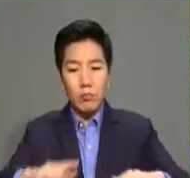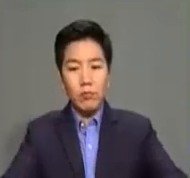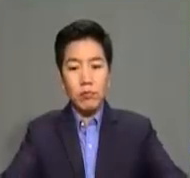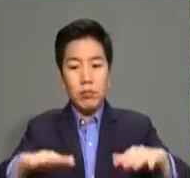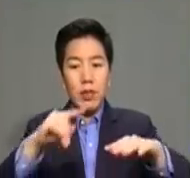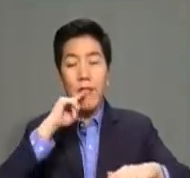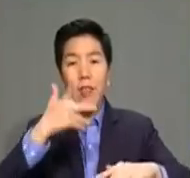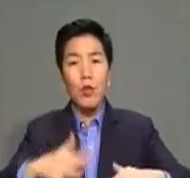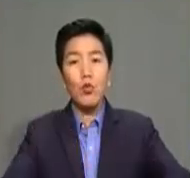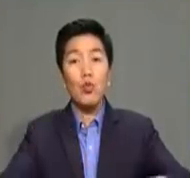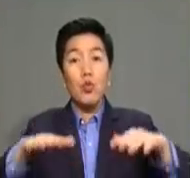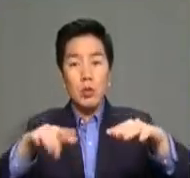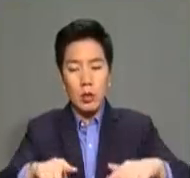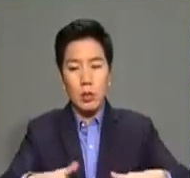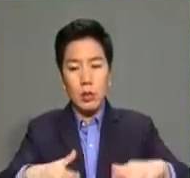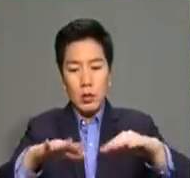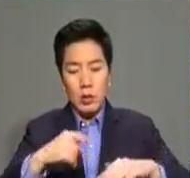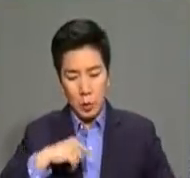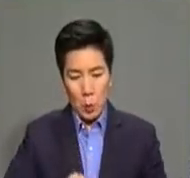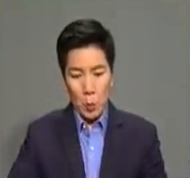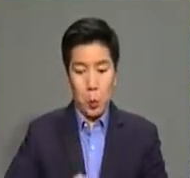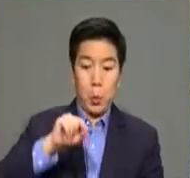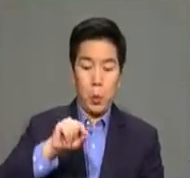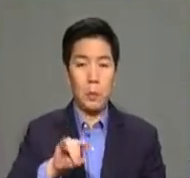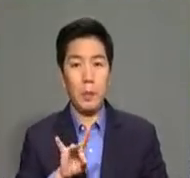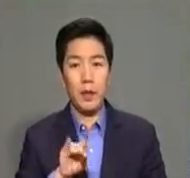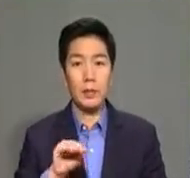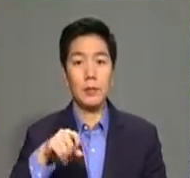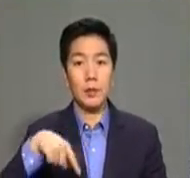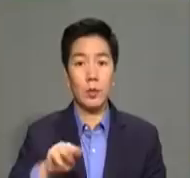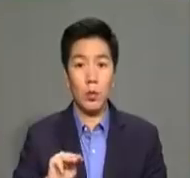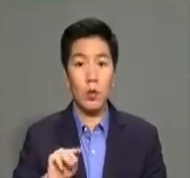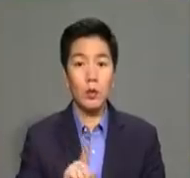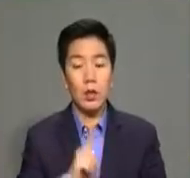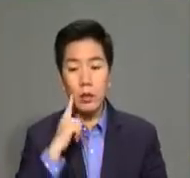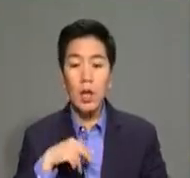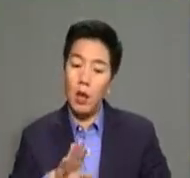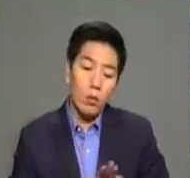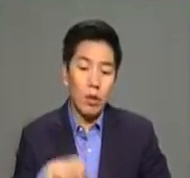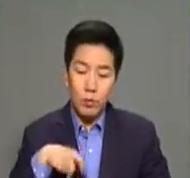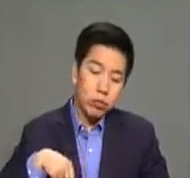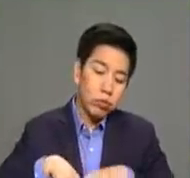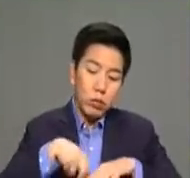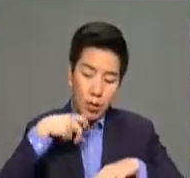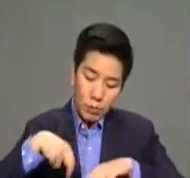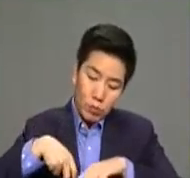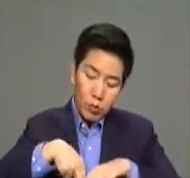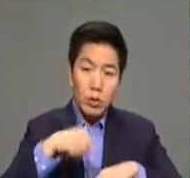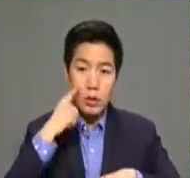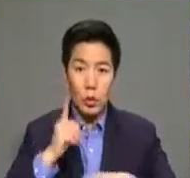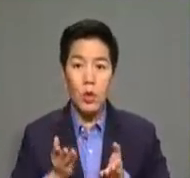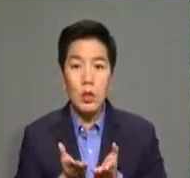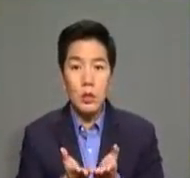ๆ 4-5 โมงเย็นอะไรเงี้ยก็จะประมาณ80เซน80เซนนี่คือลุยน้ำอย่างเดียวเลยแล้วก็ต้อง